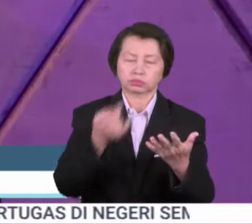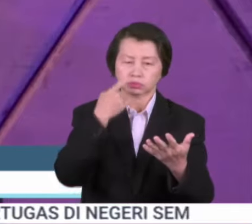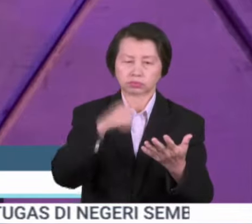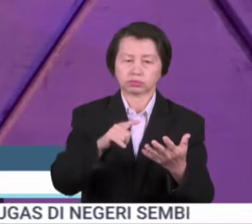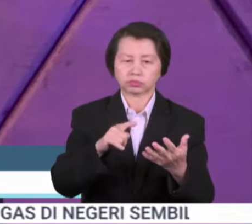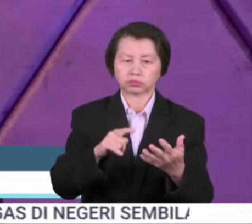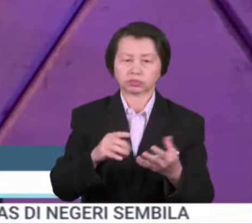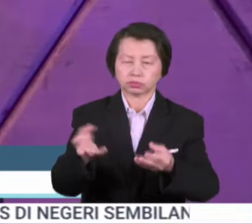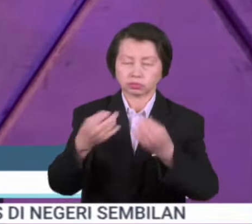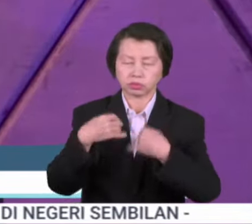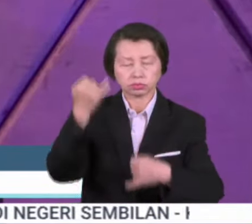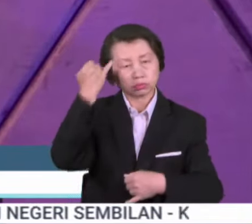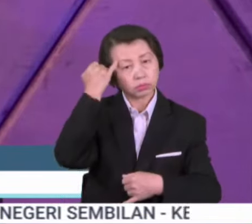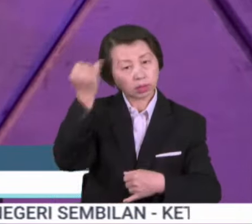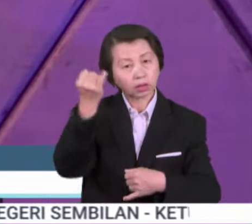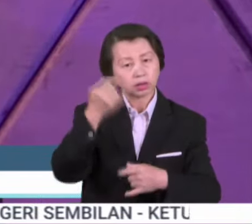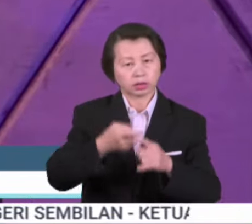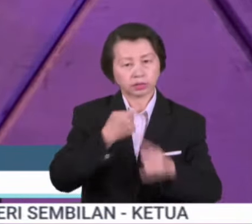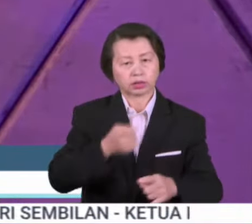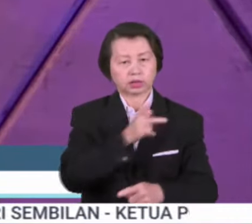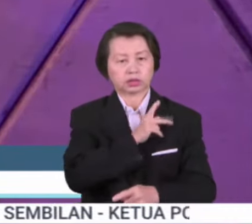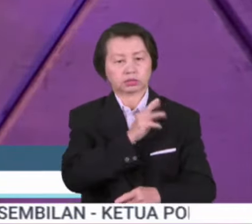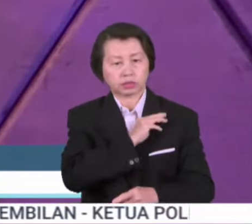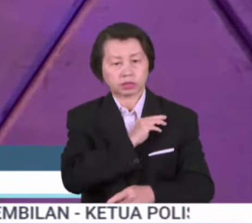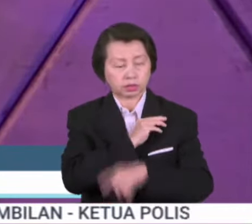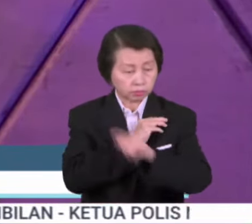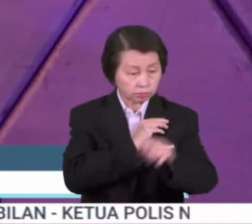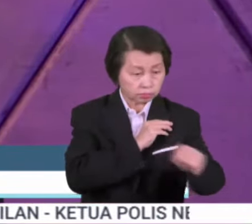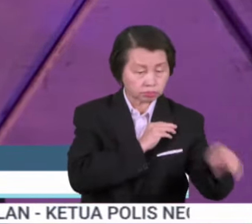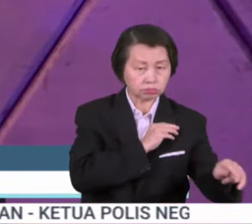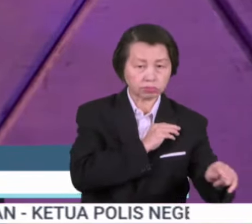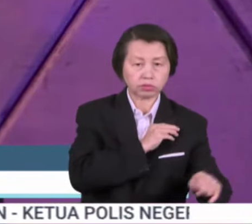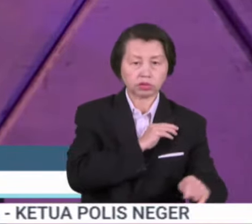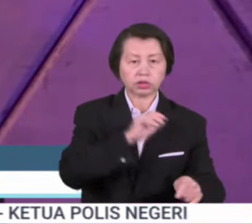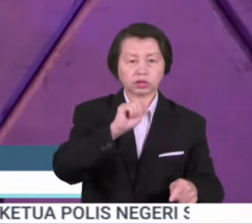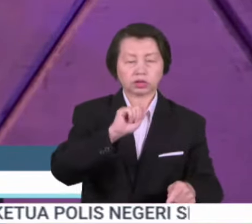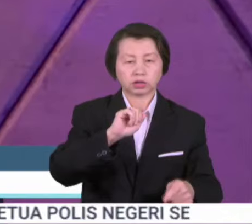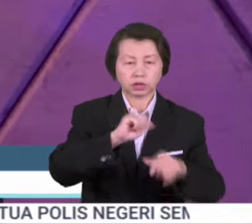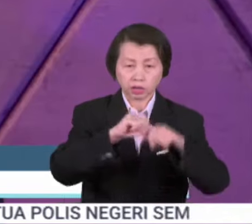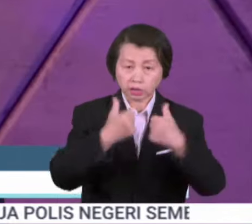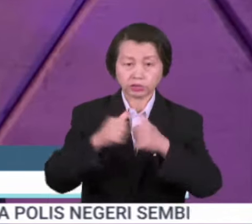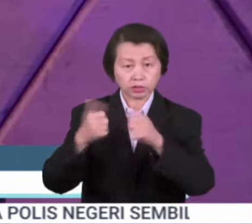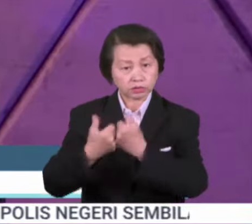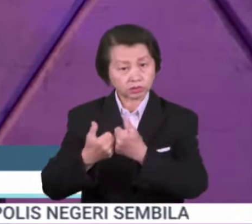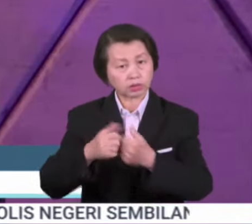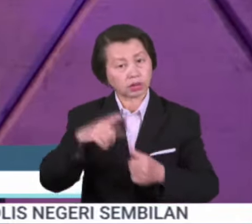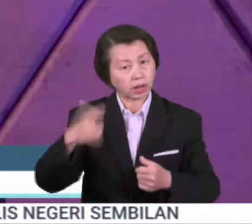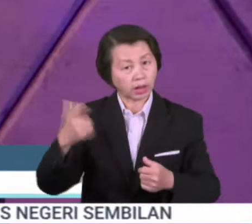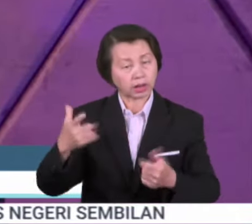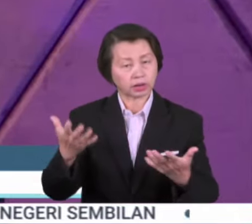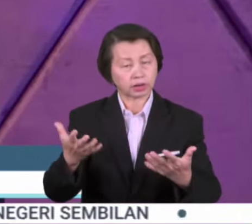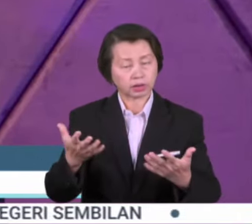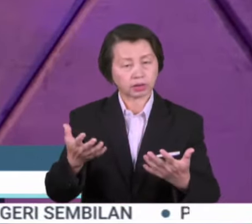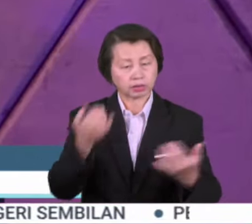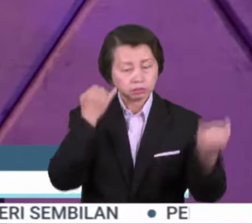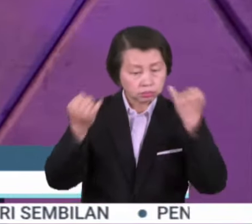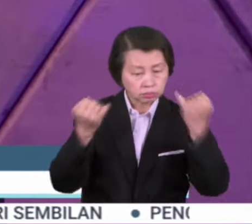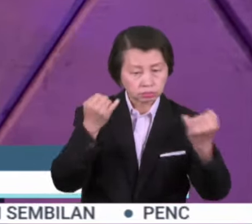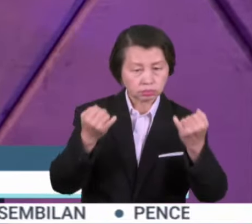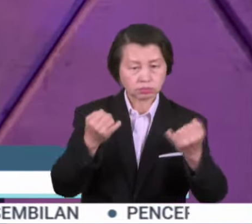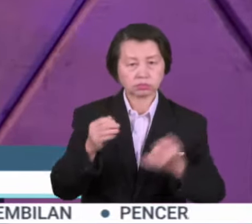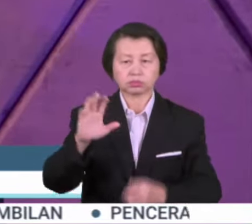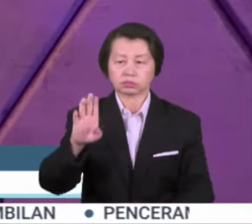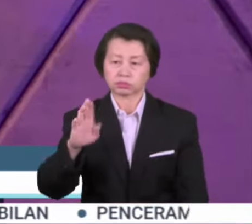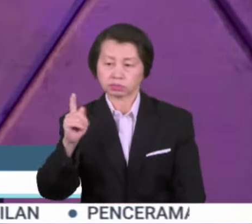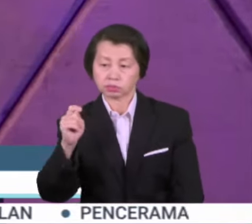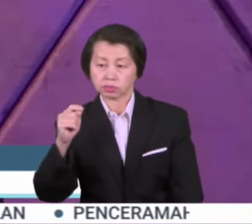menerima juga pandangan daripada kementerian-kementerian yang berkenaan, agensi lain yang berkenaan. Ya, jadi jalan Batang Kali